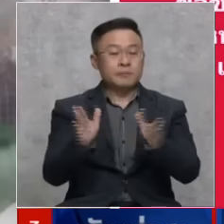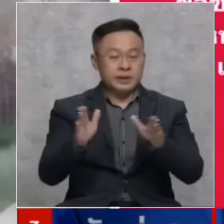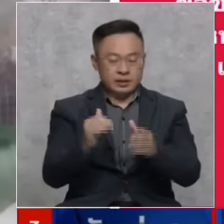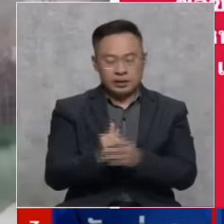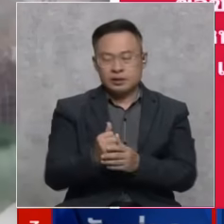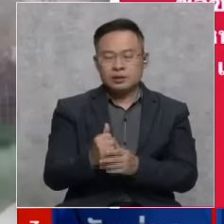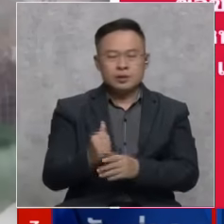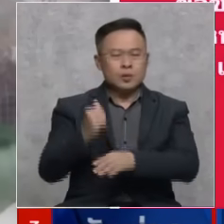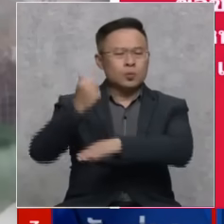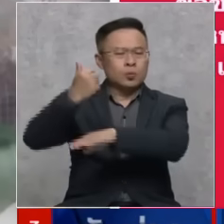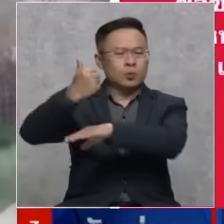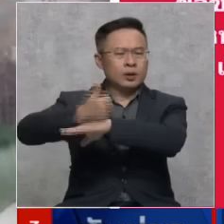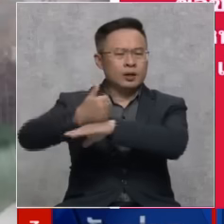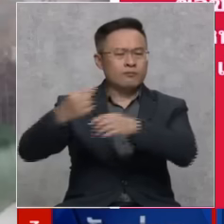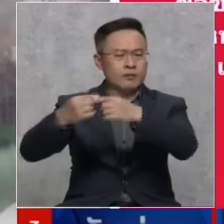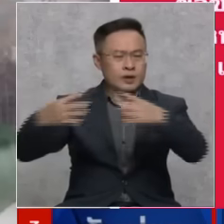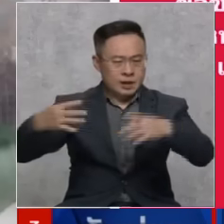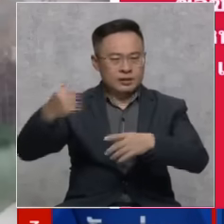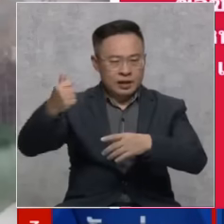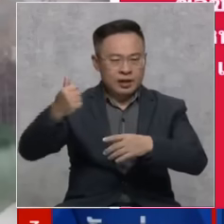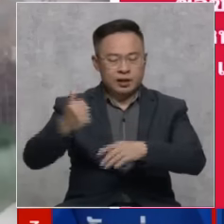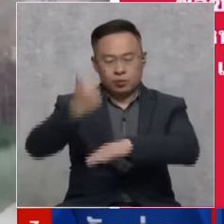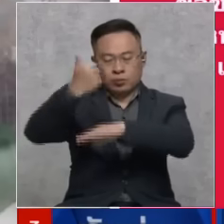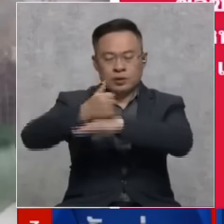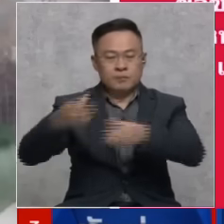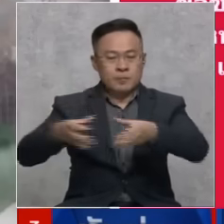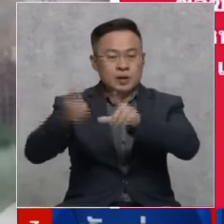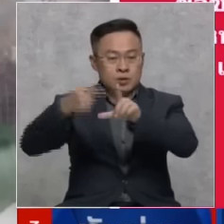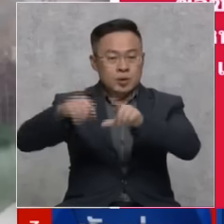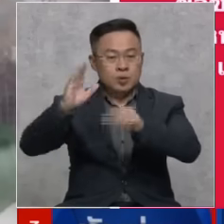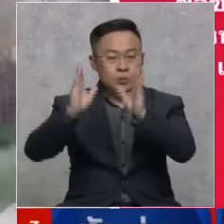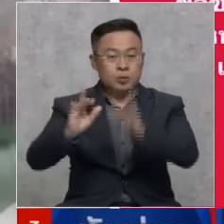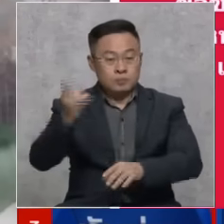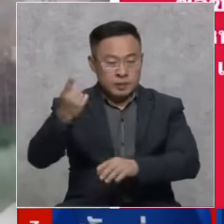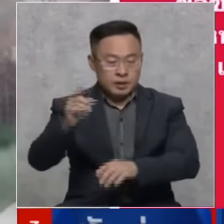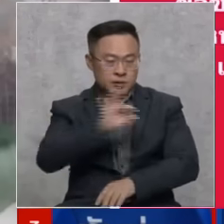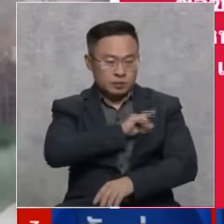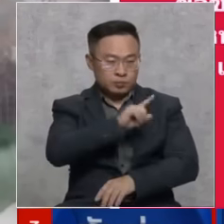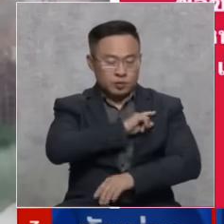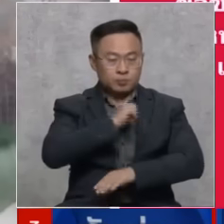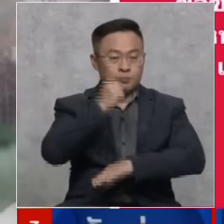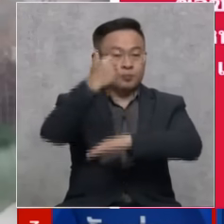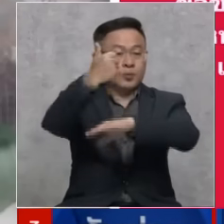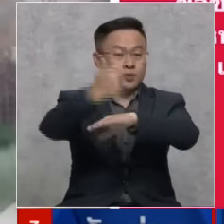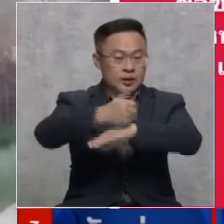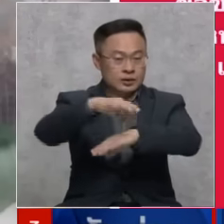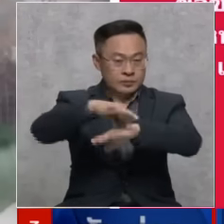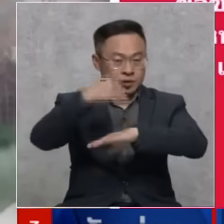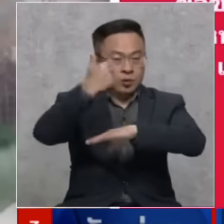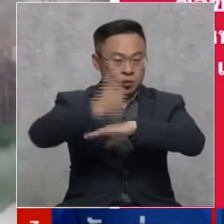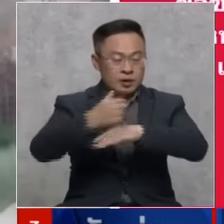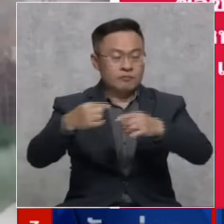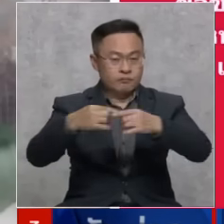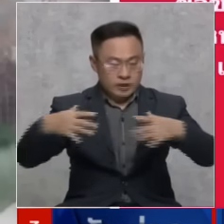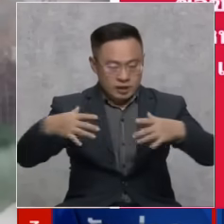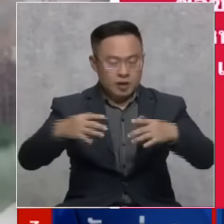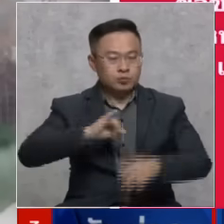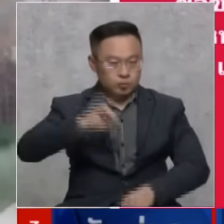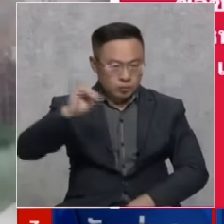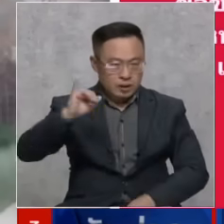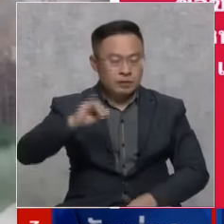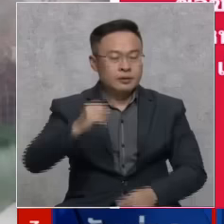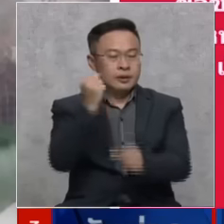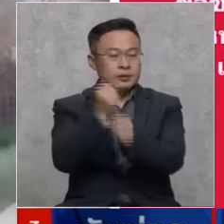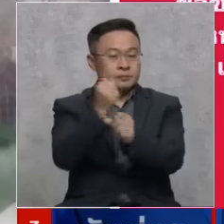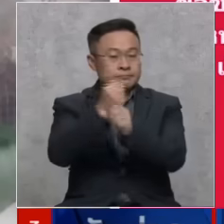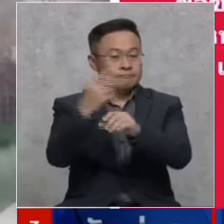ก้าวไกลเนี่ยเป็นผู้นำฝ่ายค้านอันนี้ถือว่าเป็นสิ่งที่ถูกต้องการทำงานการเมืองต้องมีวุฒิภาวะยึดประโยชน์ชาติและประ